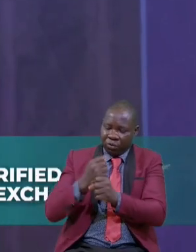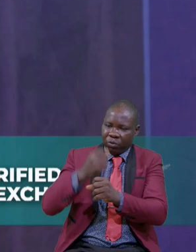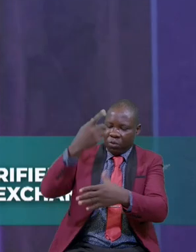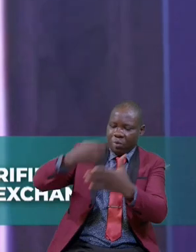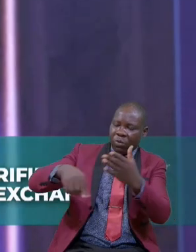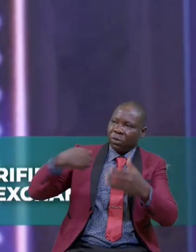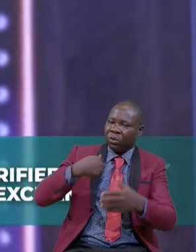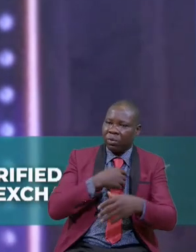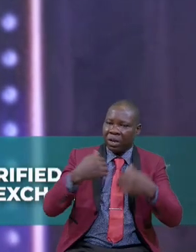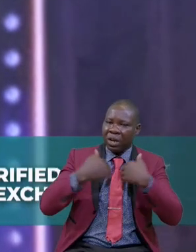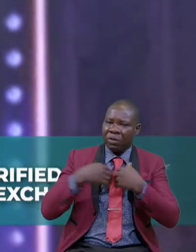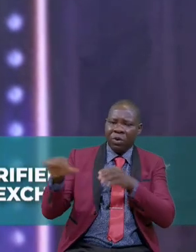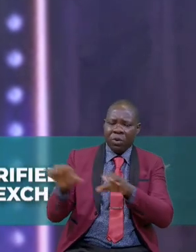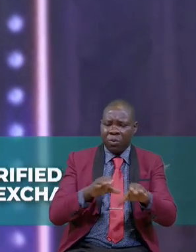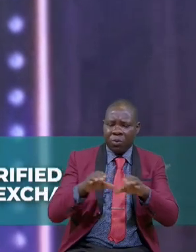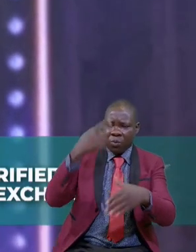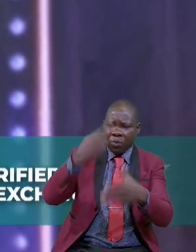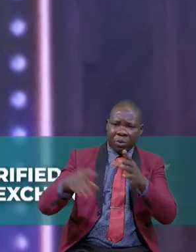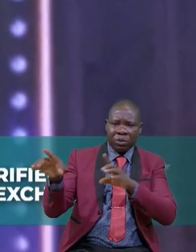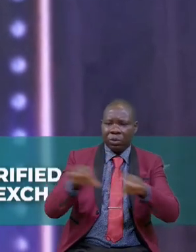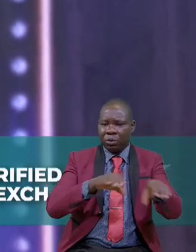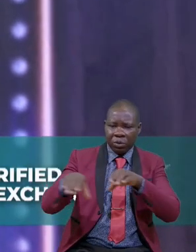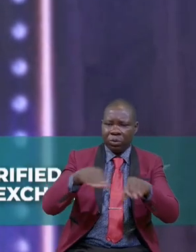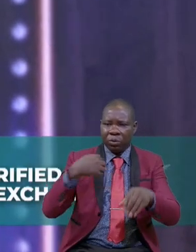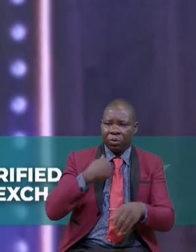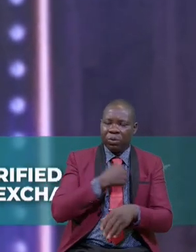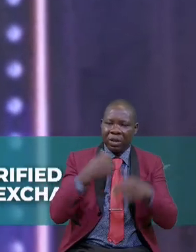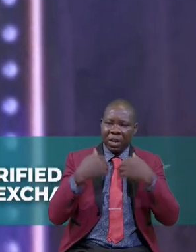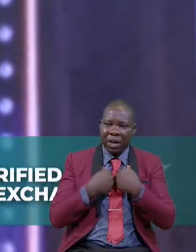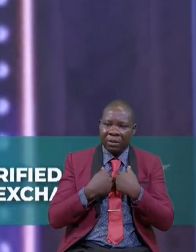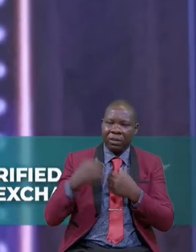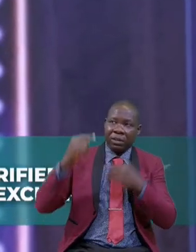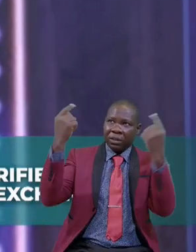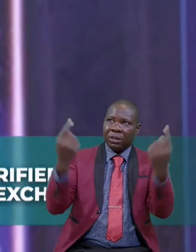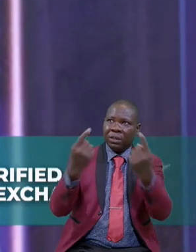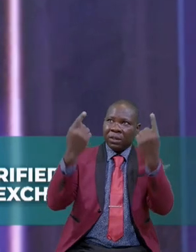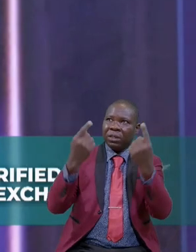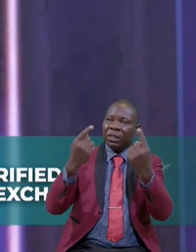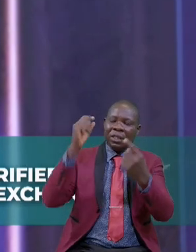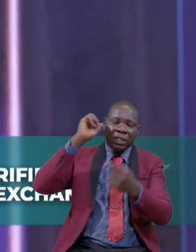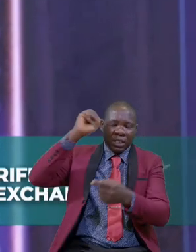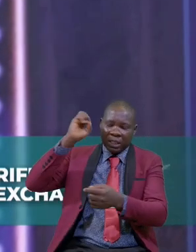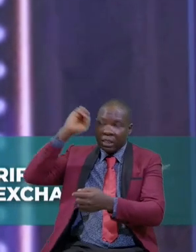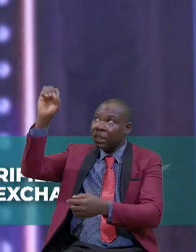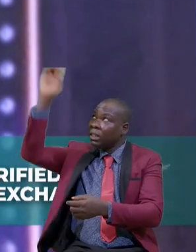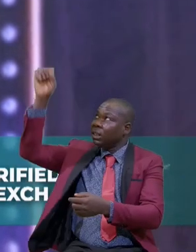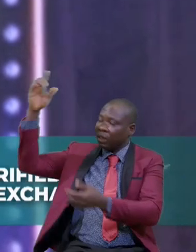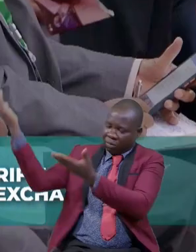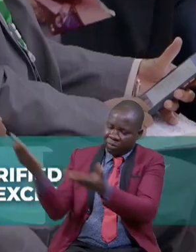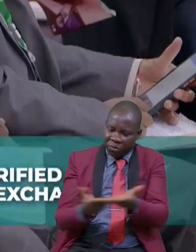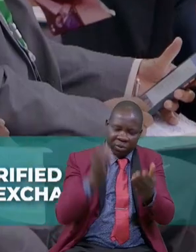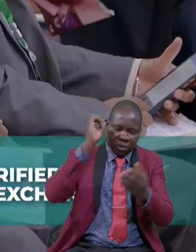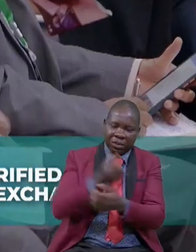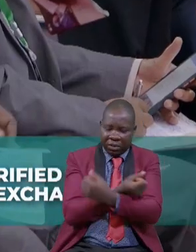un échange a eu lieu. Il a ôté nos péchés et il nous a donné son salut. Qu'est-ce que nous